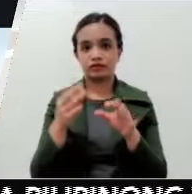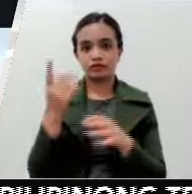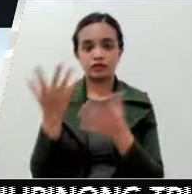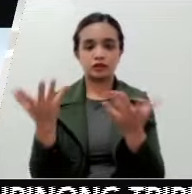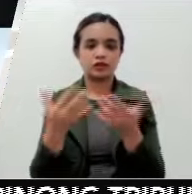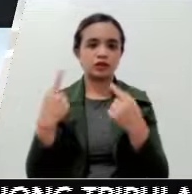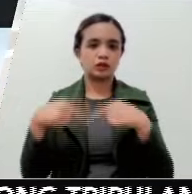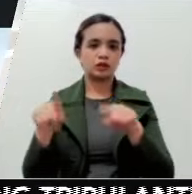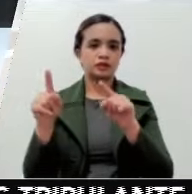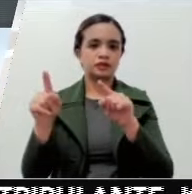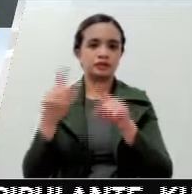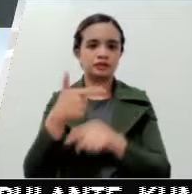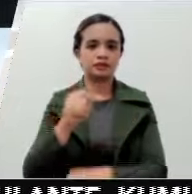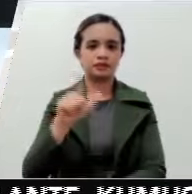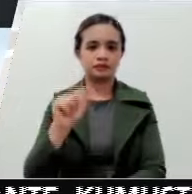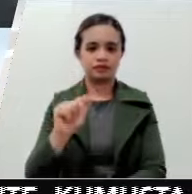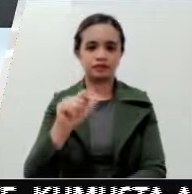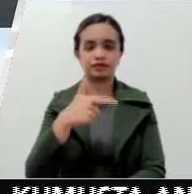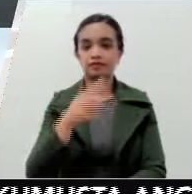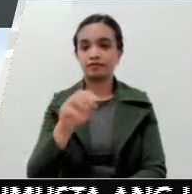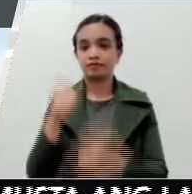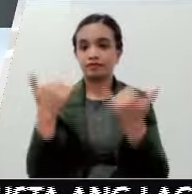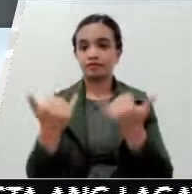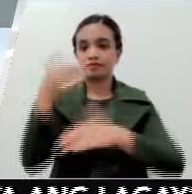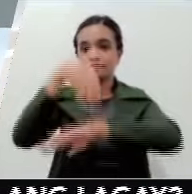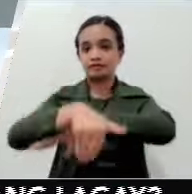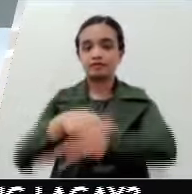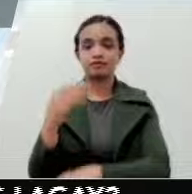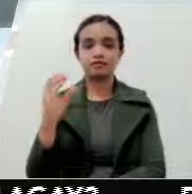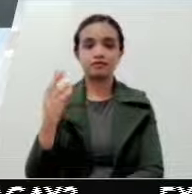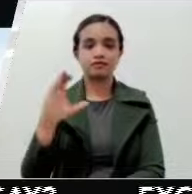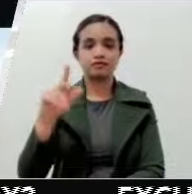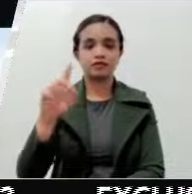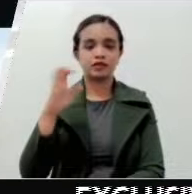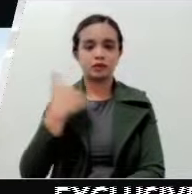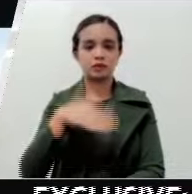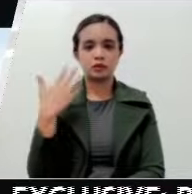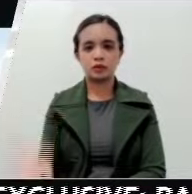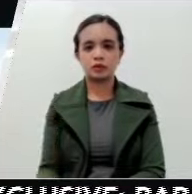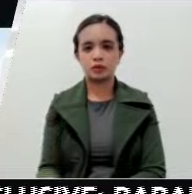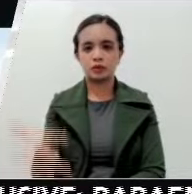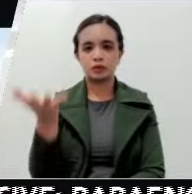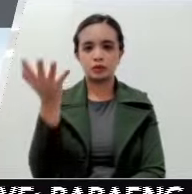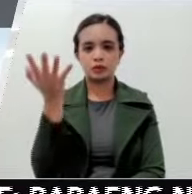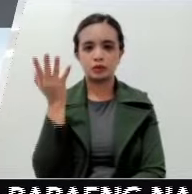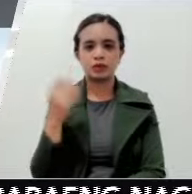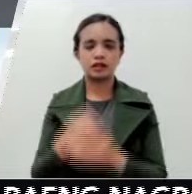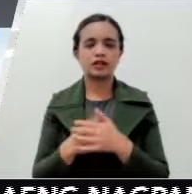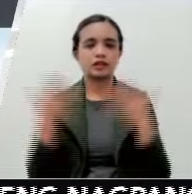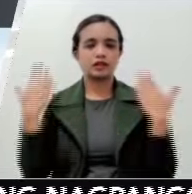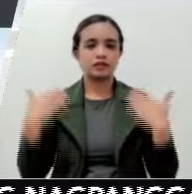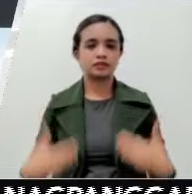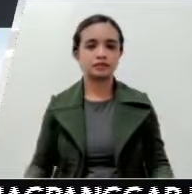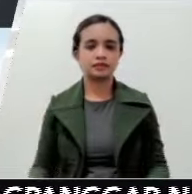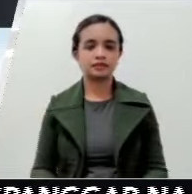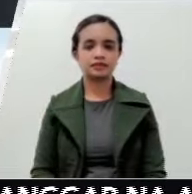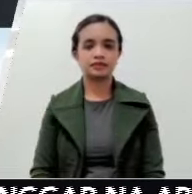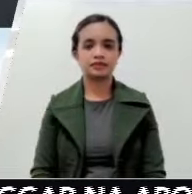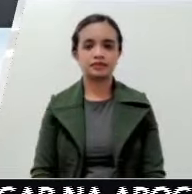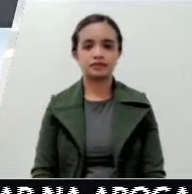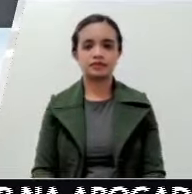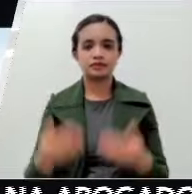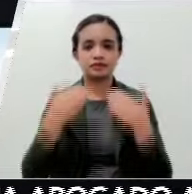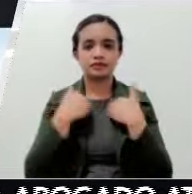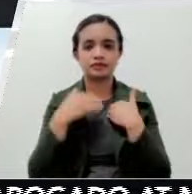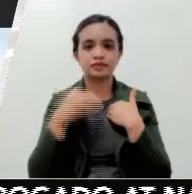tonight. Si Clea Pineda, bongga ang patis ng kanyang glam look surreal. May sariling reel din si